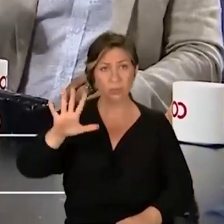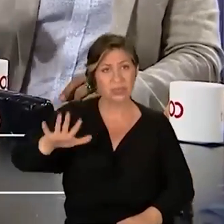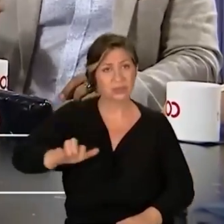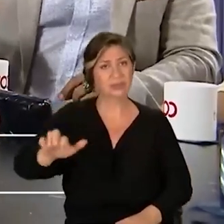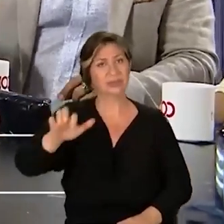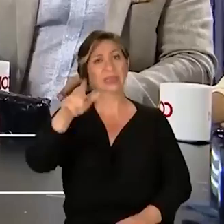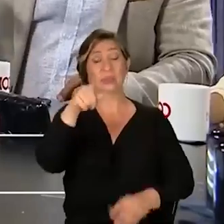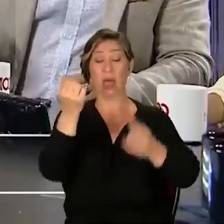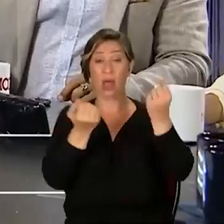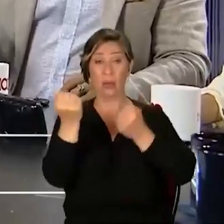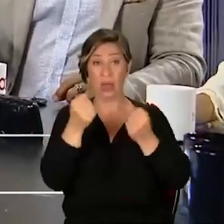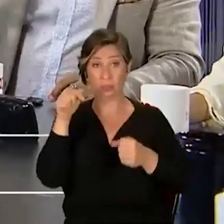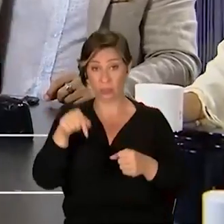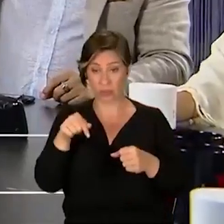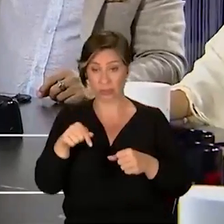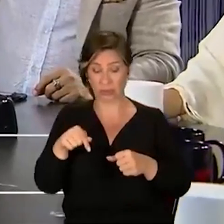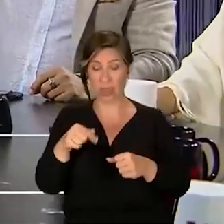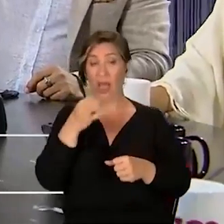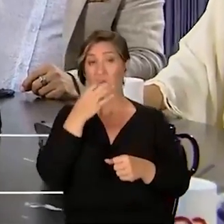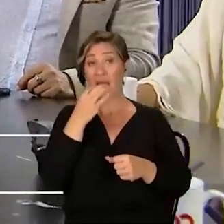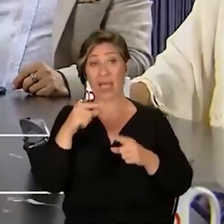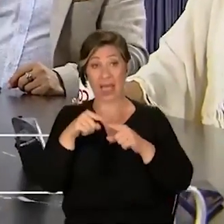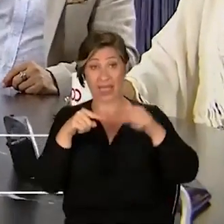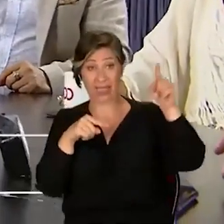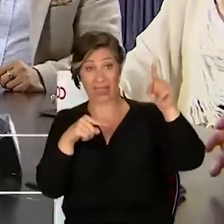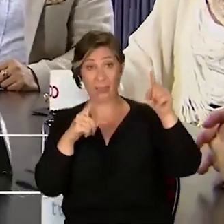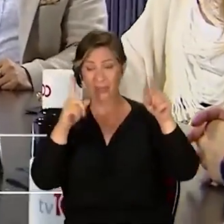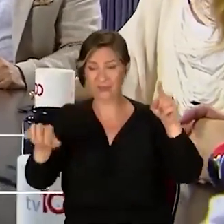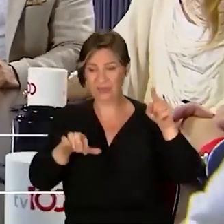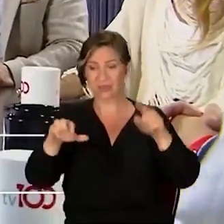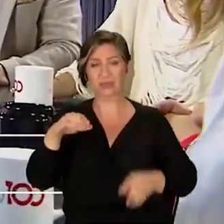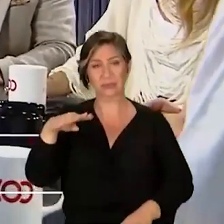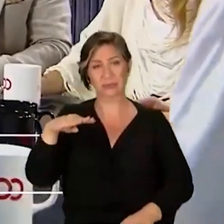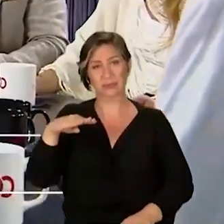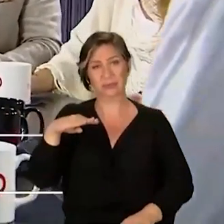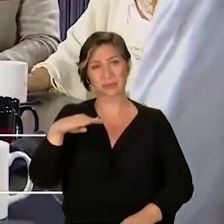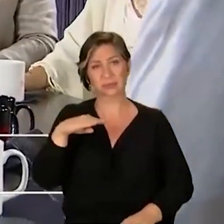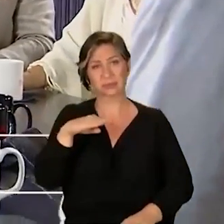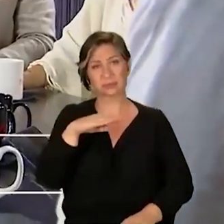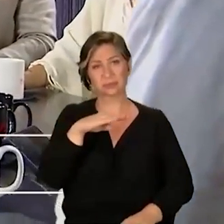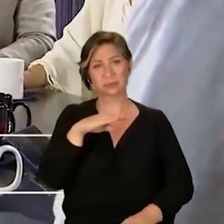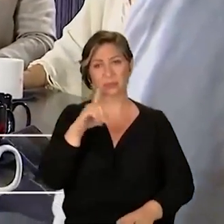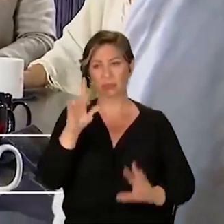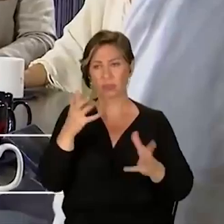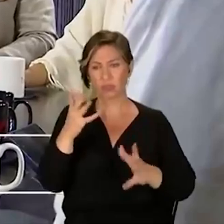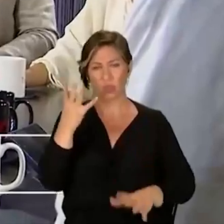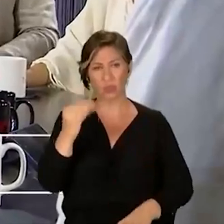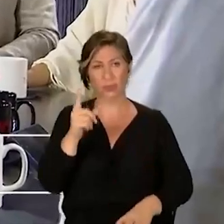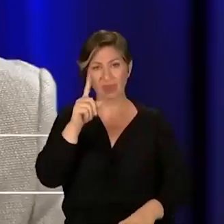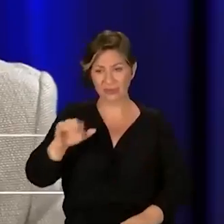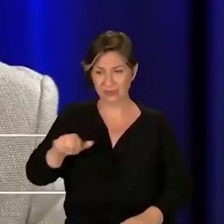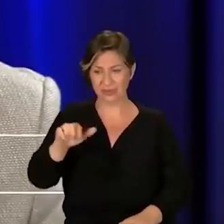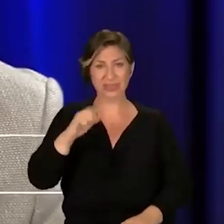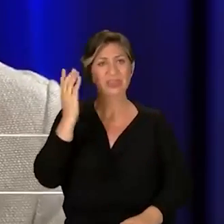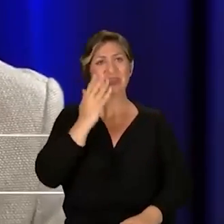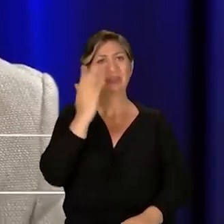Siz bir arabayla buradan Ankara'ya kadar birinci viteste, diyelim ki vites teşkilatınızda bir bozukluk oldu. Birinci viteste